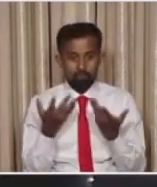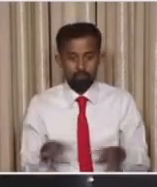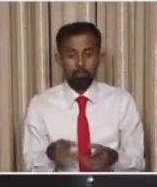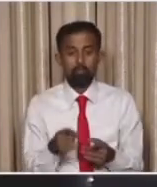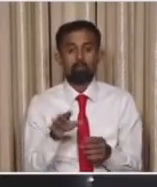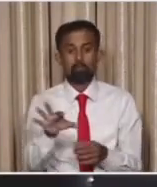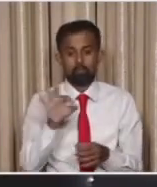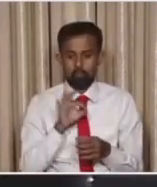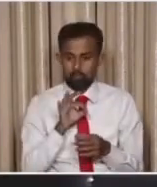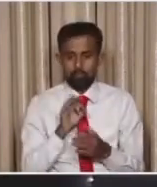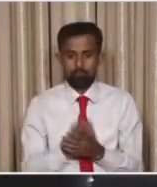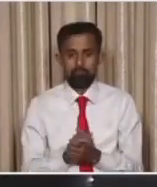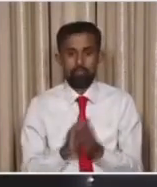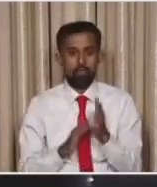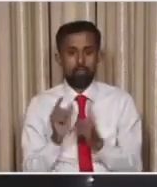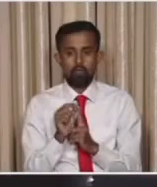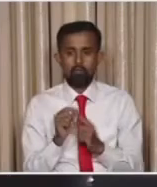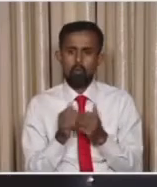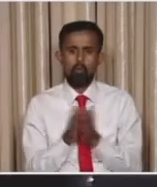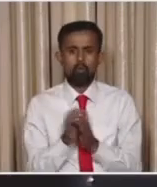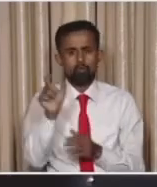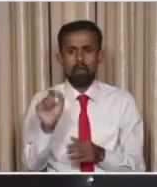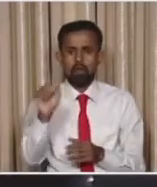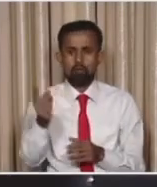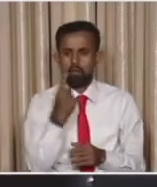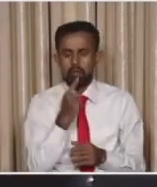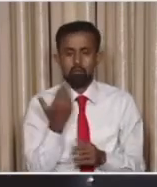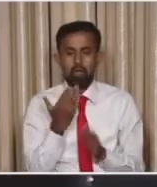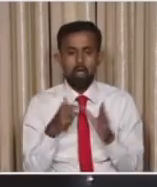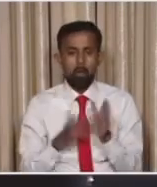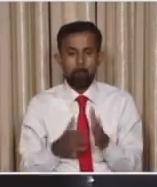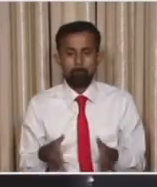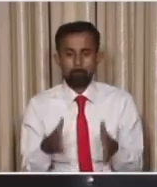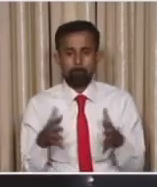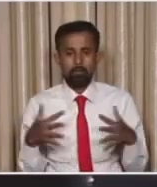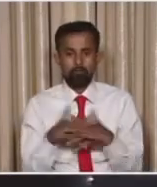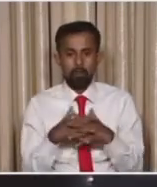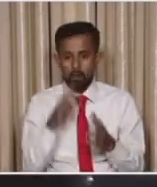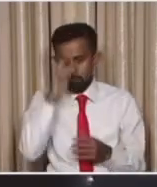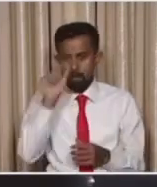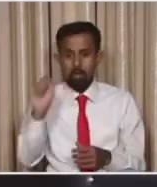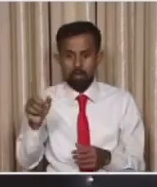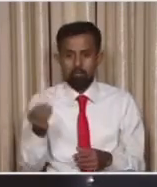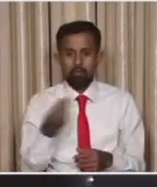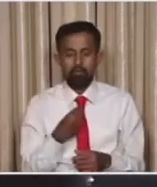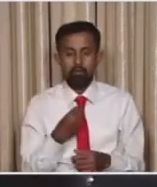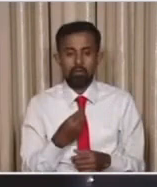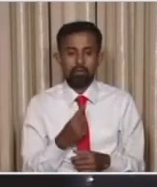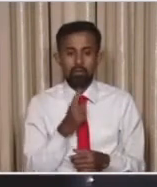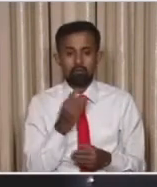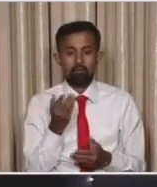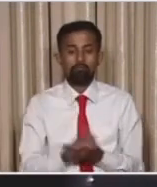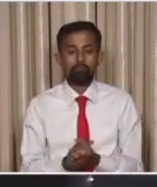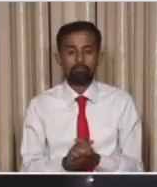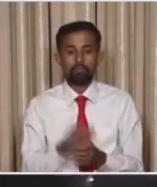තෝරා ගැනීම කරන්නේ. මහජන නියෝජිත ඕනම කෙනෙකුට දෙන්න පුළුවන්. දැන් අම්පාරේදී වීරසිංහ මන්තුමත් අපිට නම් මෙවනේ අපි කියලා තියෙනවා ගන්න